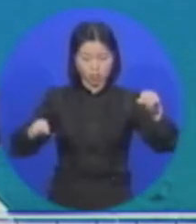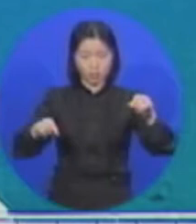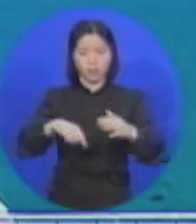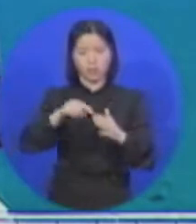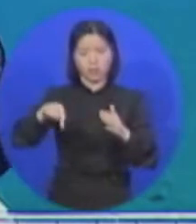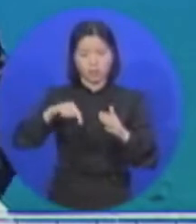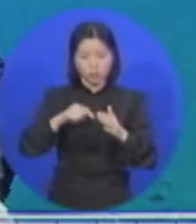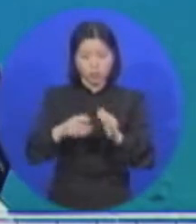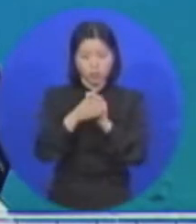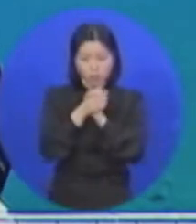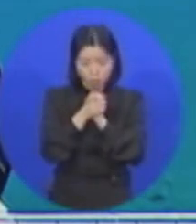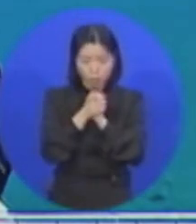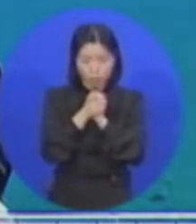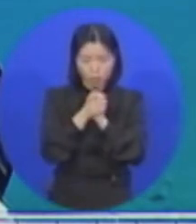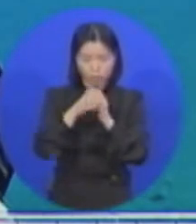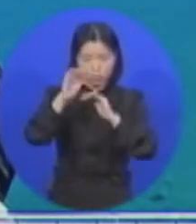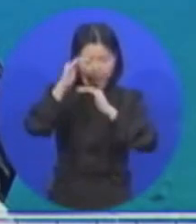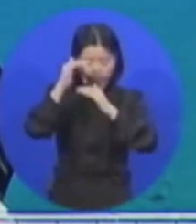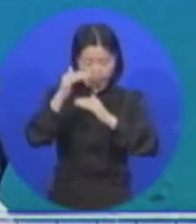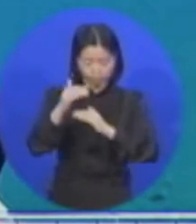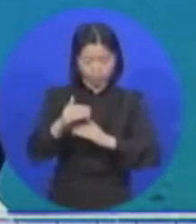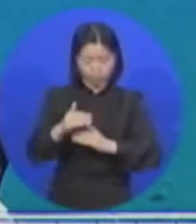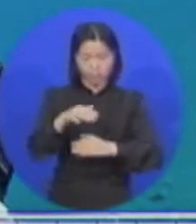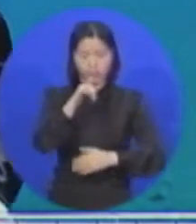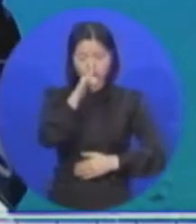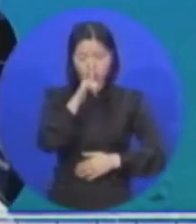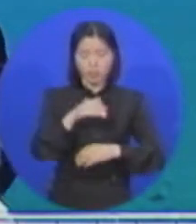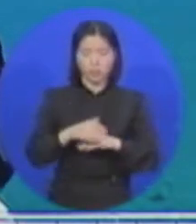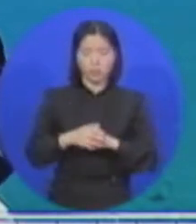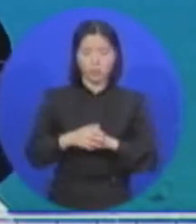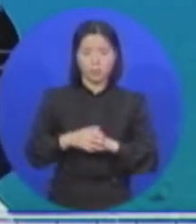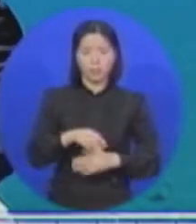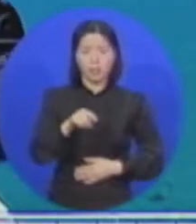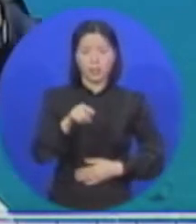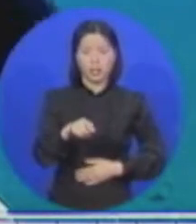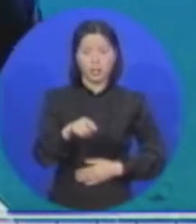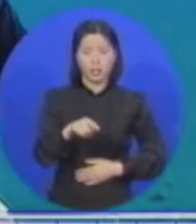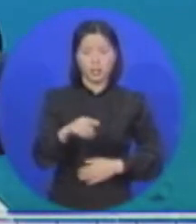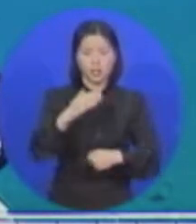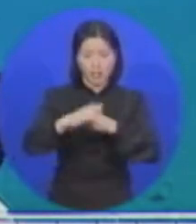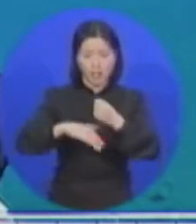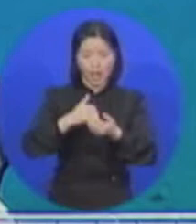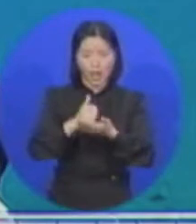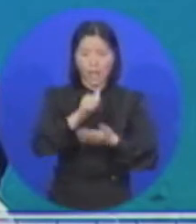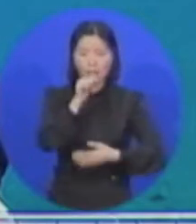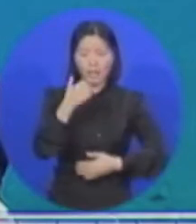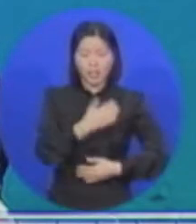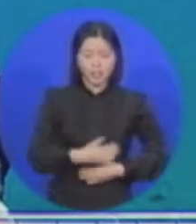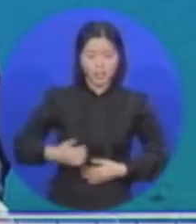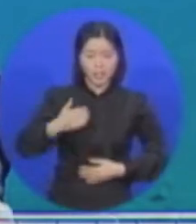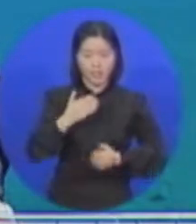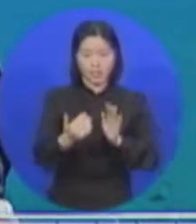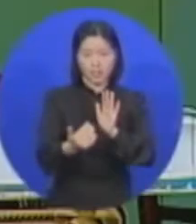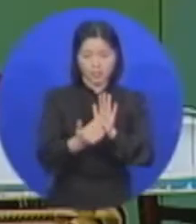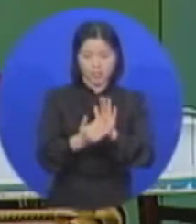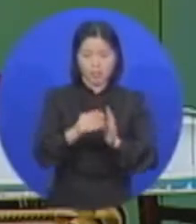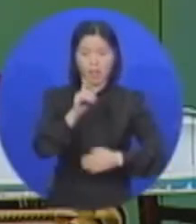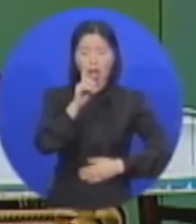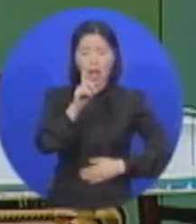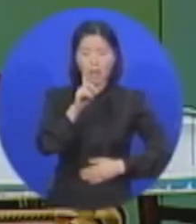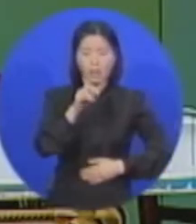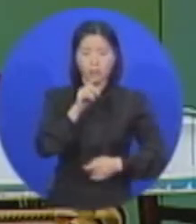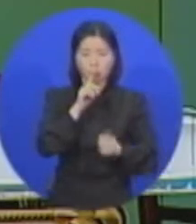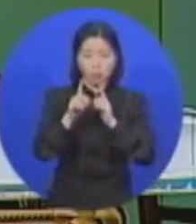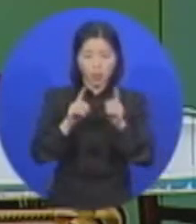예를 들어서 말씀을 하셨습니다 그런데 이 하나님의 전신갑주를 하나로 마라 라고